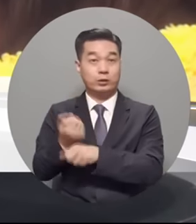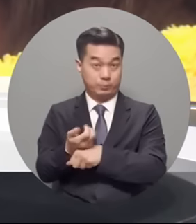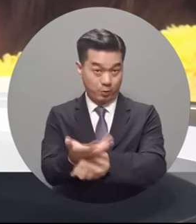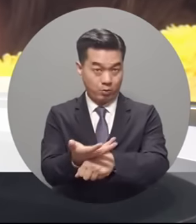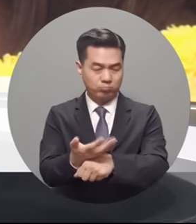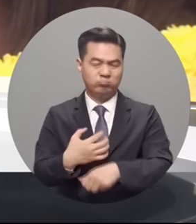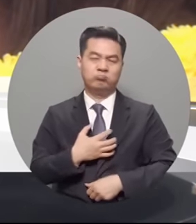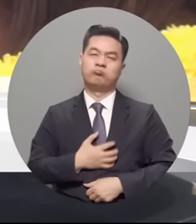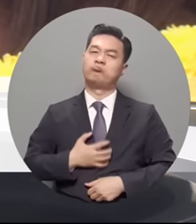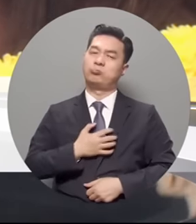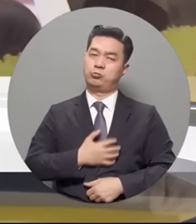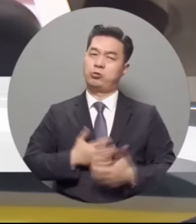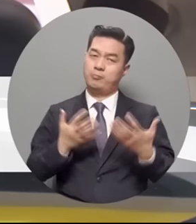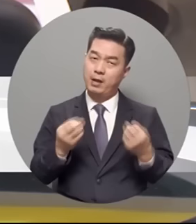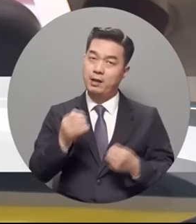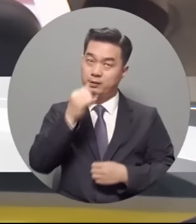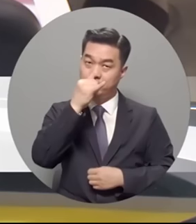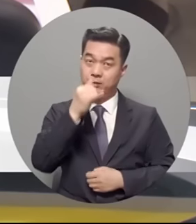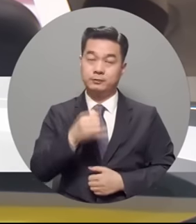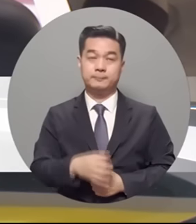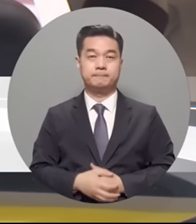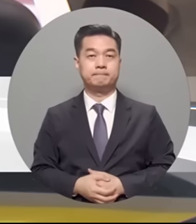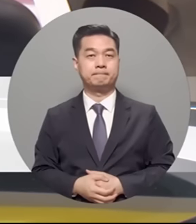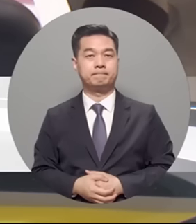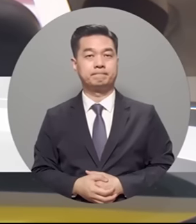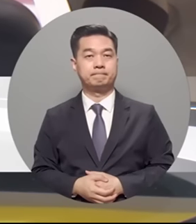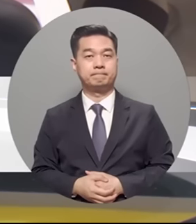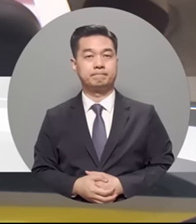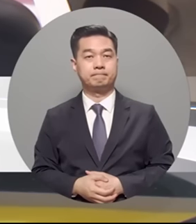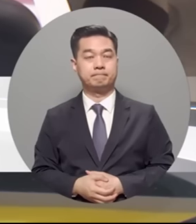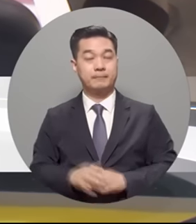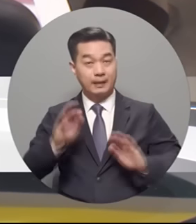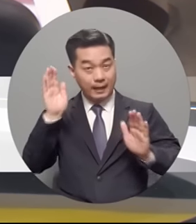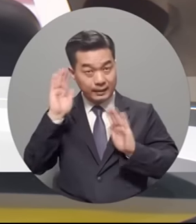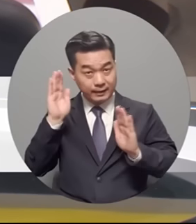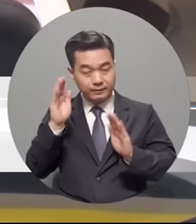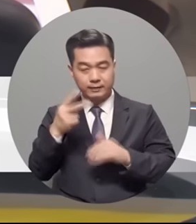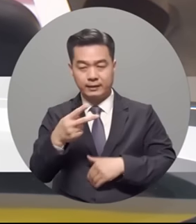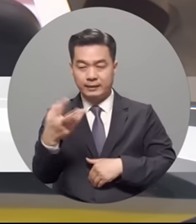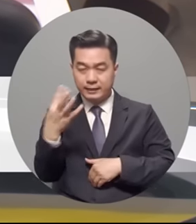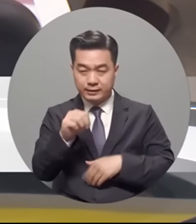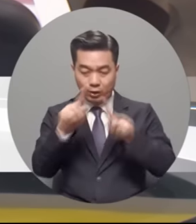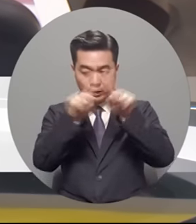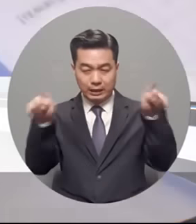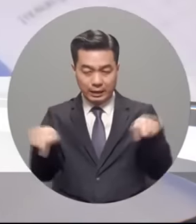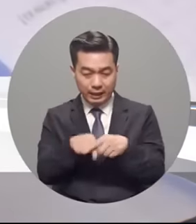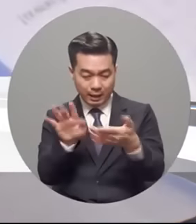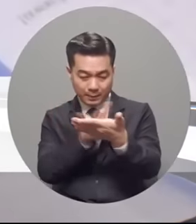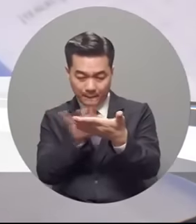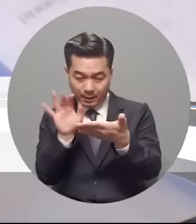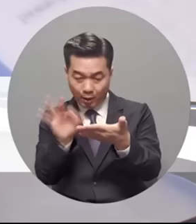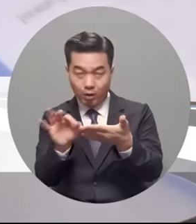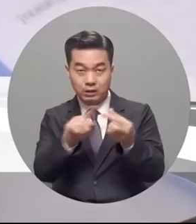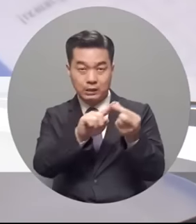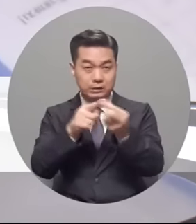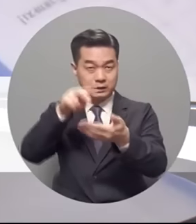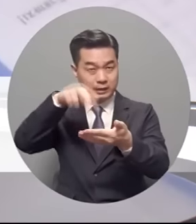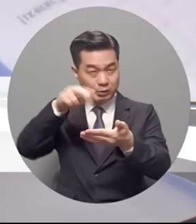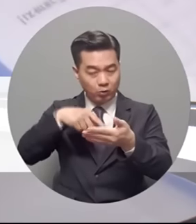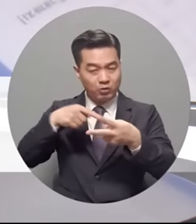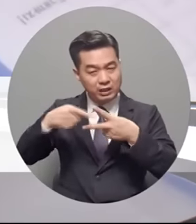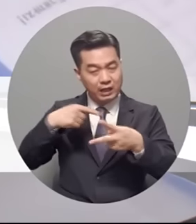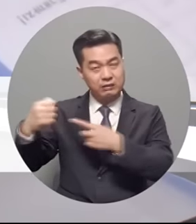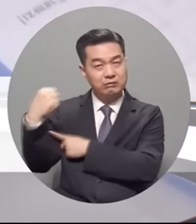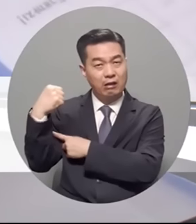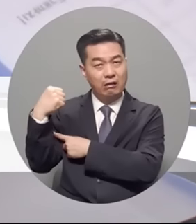우려의 목소리도 제기가 되고 있습니다. 아이들이 디지털 기기에 너무 몰입하면 실제로 글을 읽고 이해하는